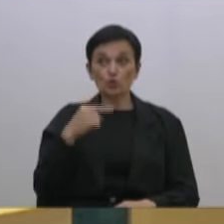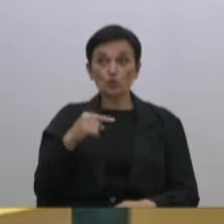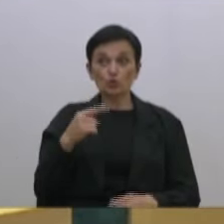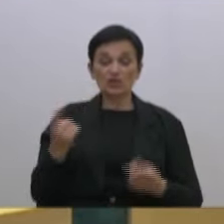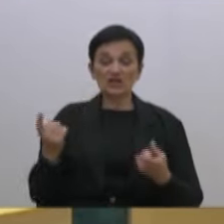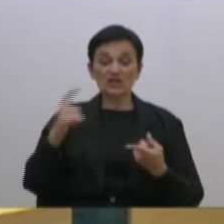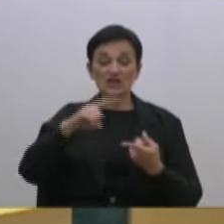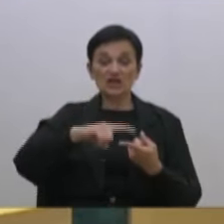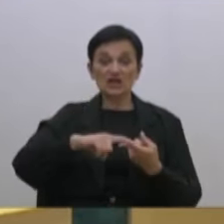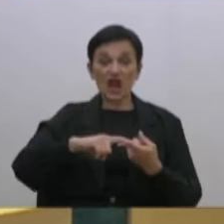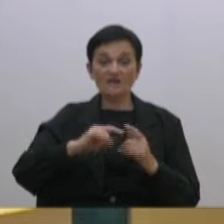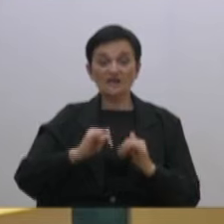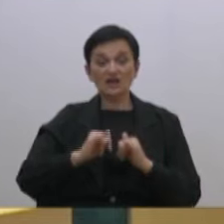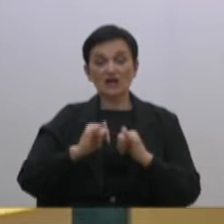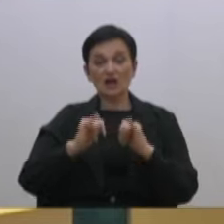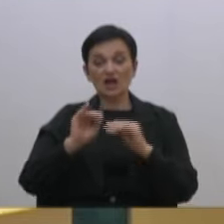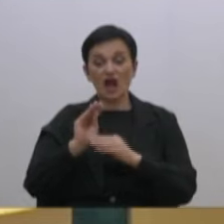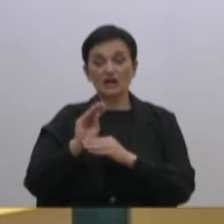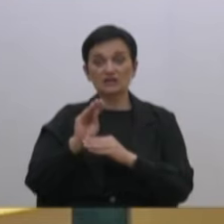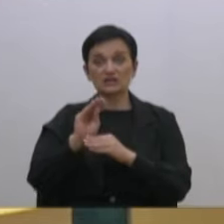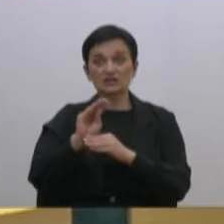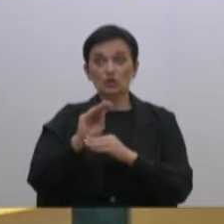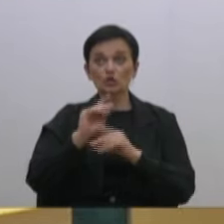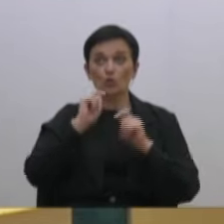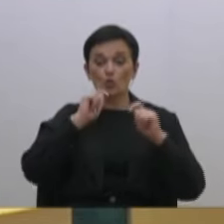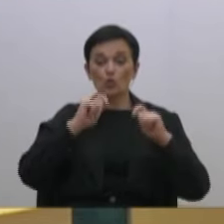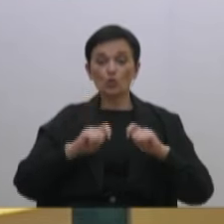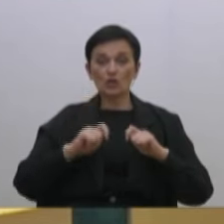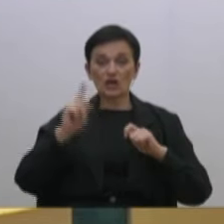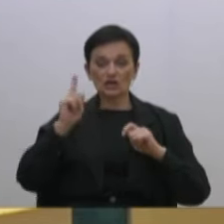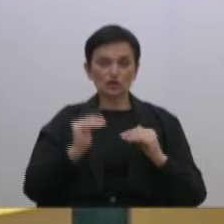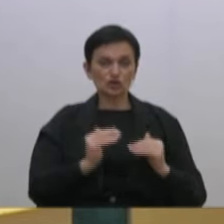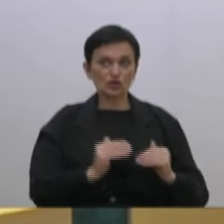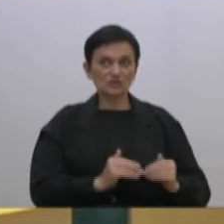გავლენები გაიზარდა და უკრაინაში შემცირდა.